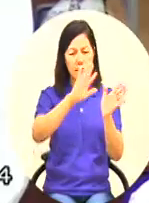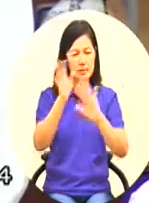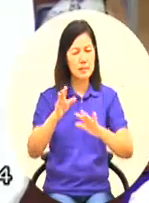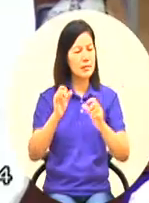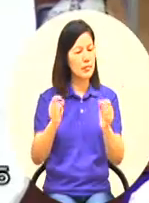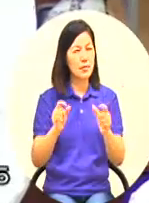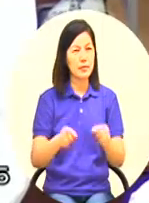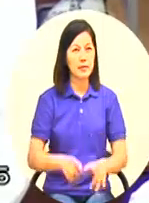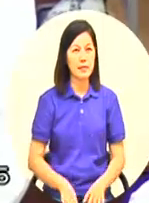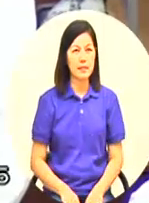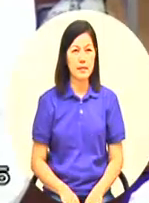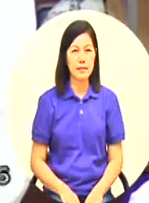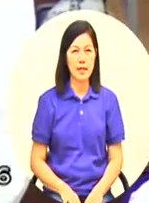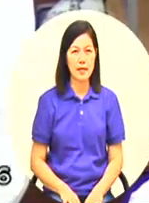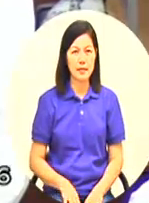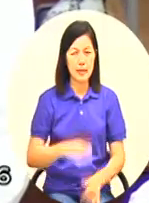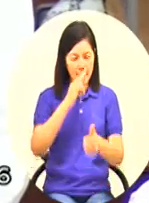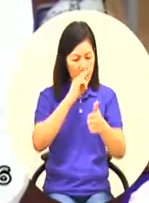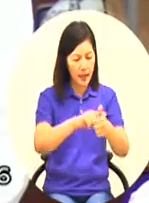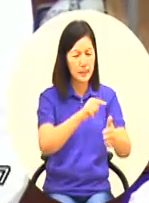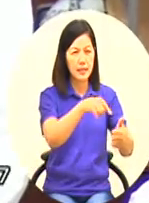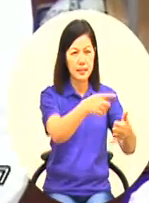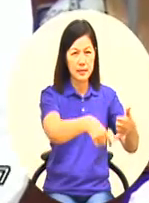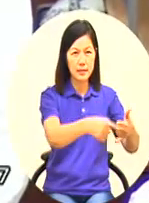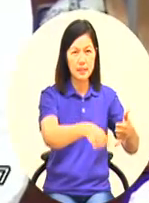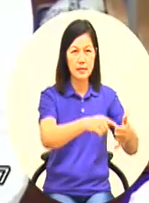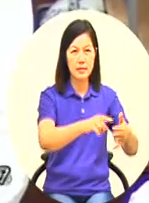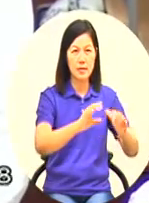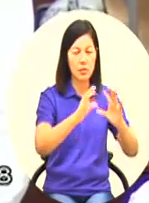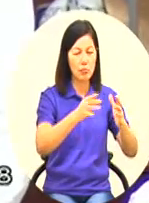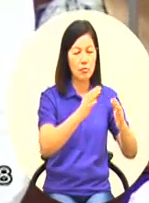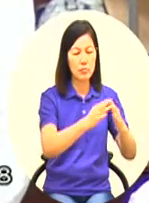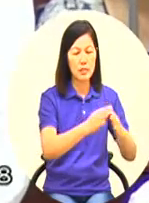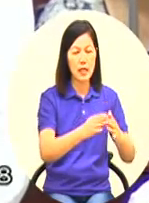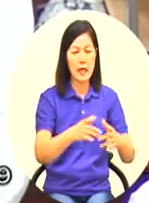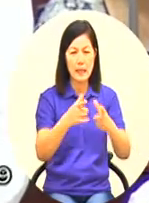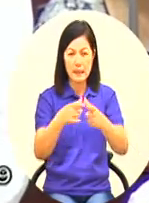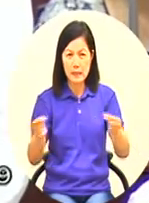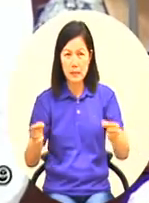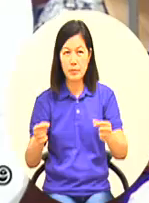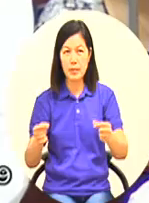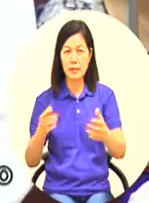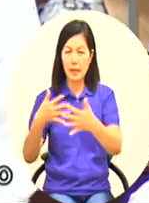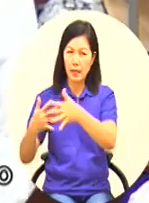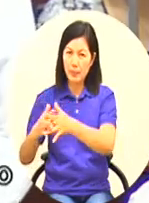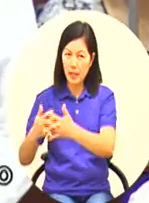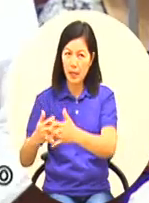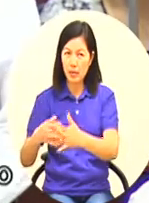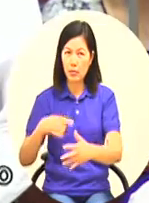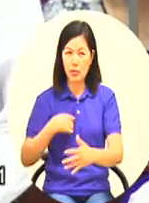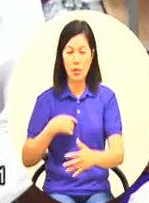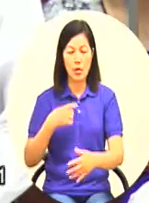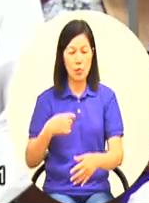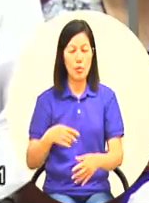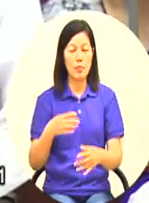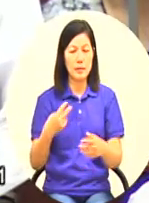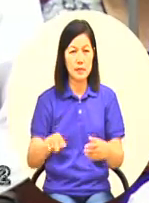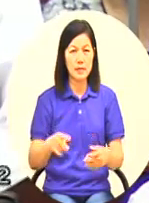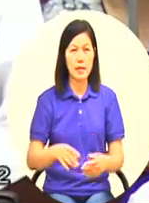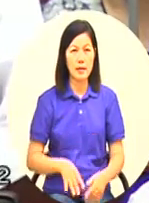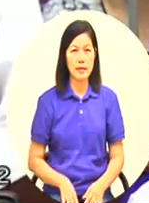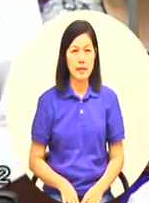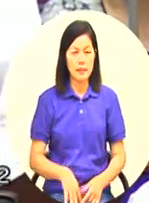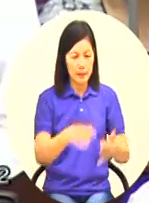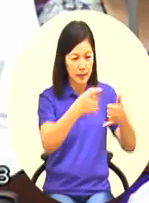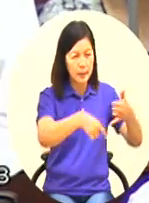在其他的国家，包括美国啦、日本啦、我们会跟如果有个案的话，